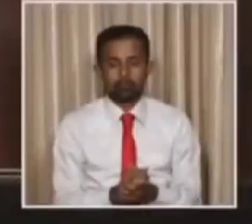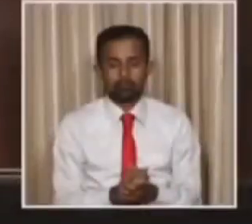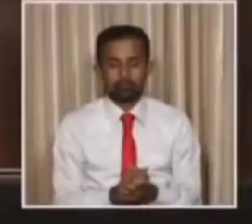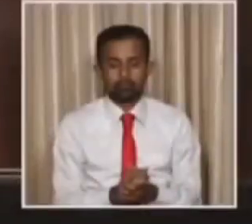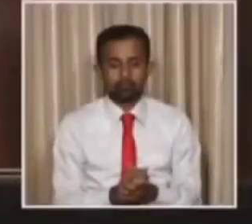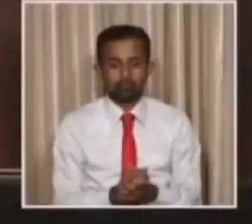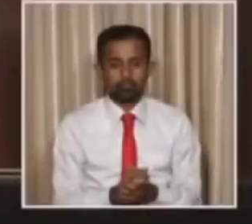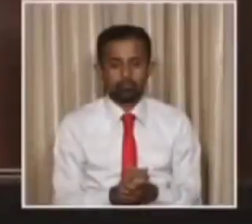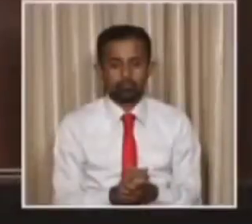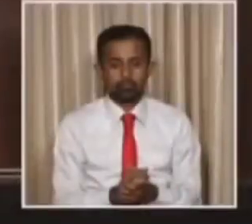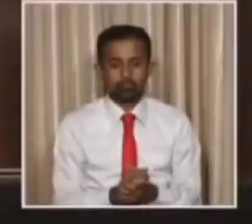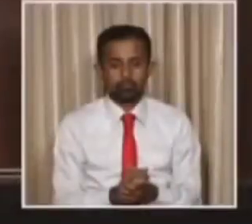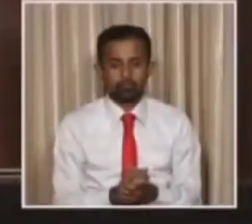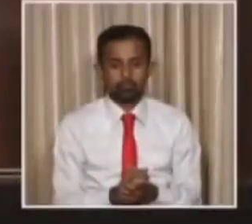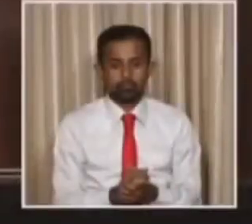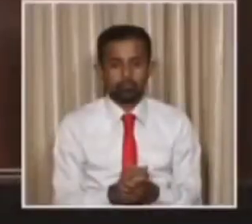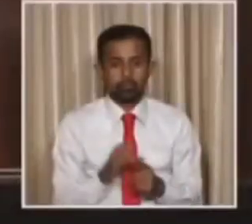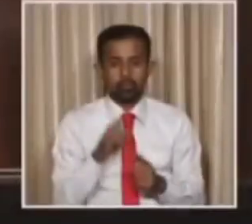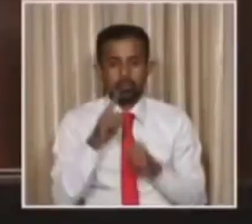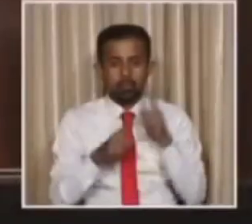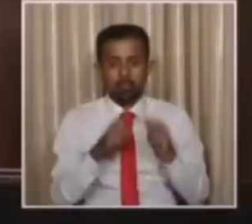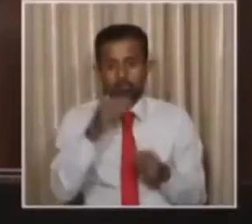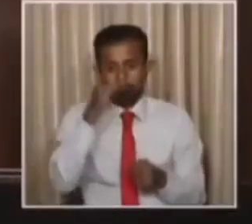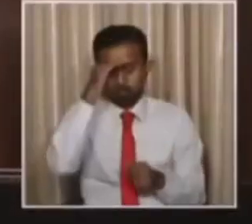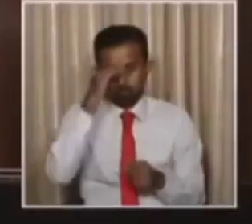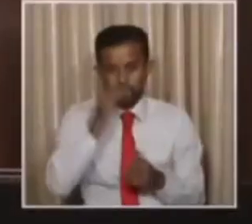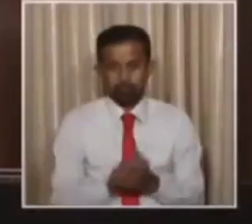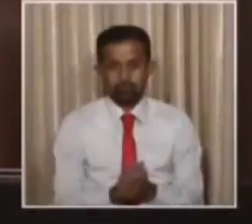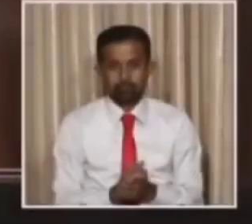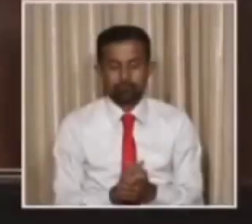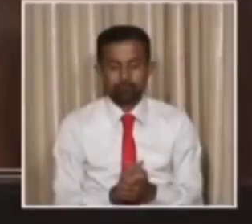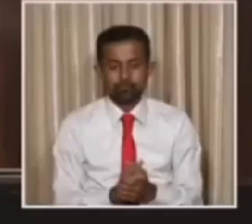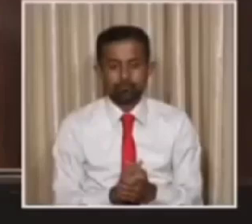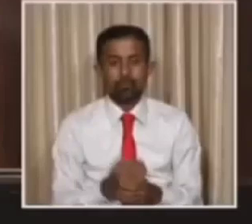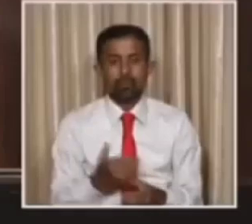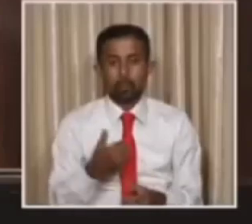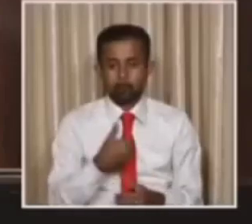Honorable Speaker, I would like to raise a privilege.